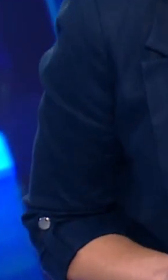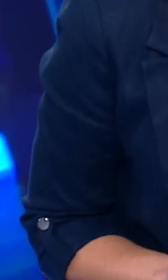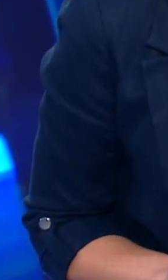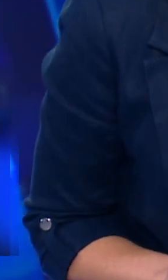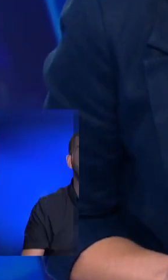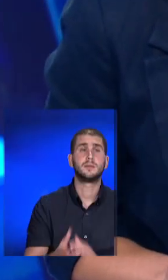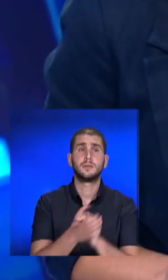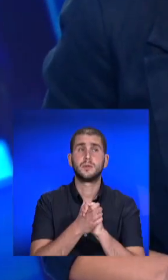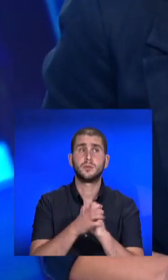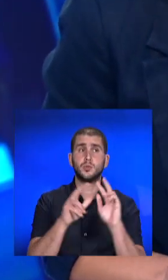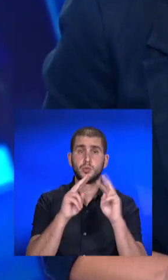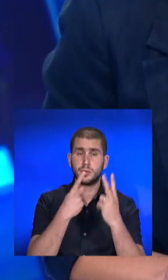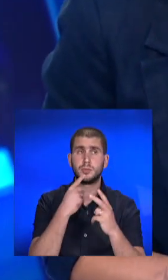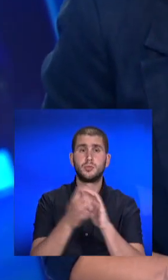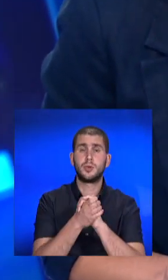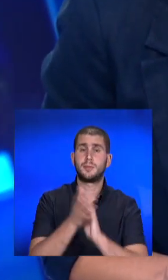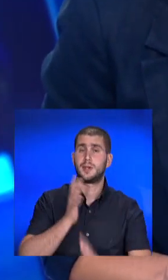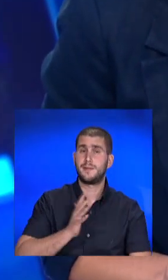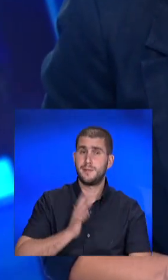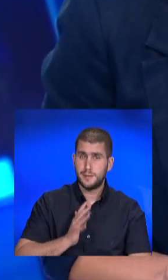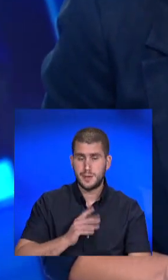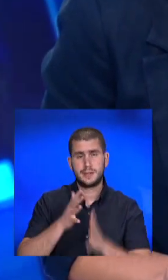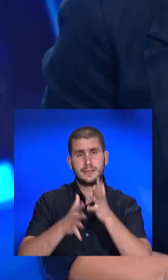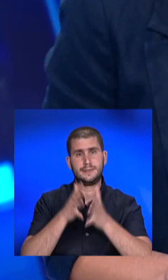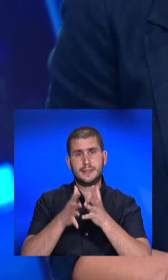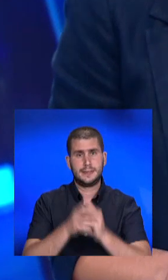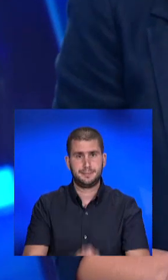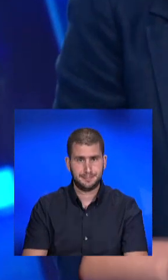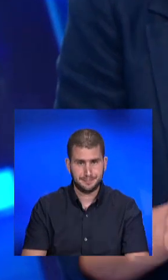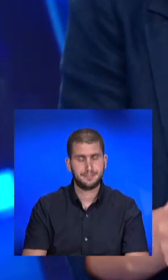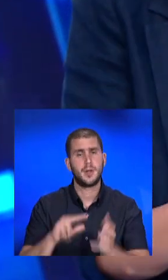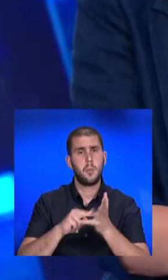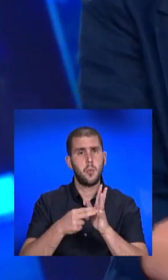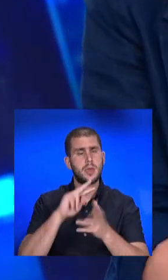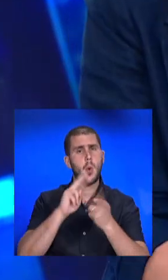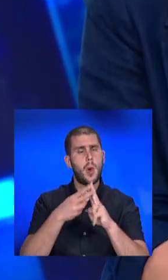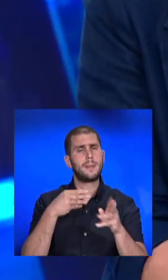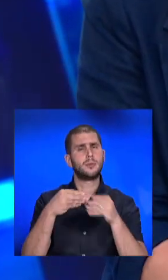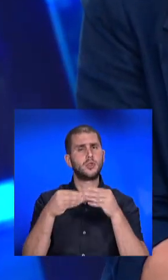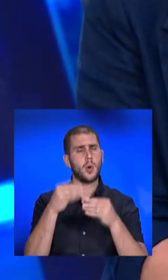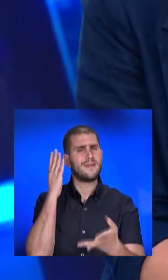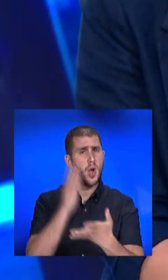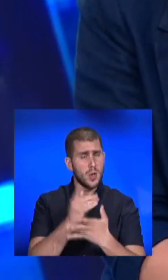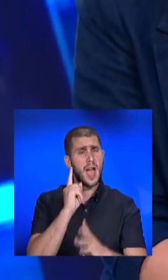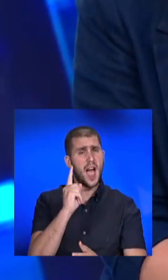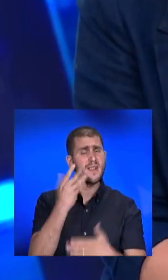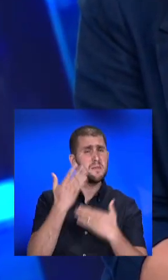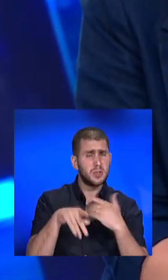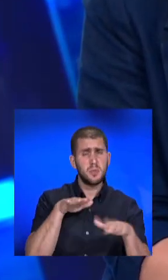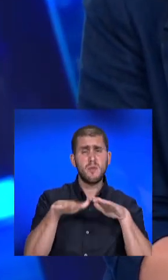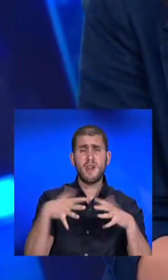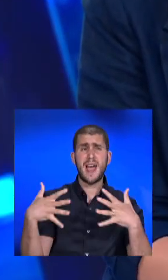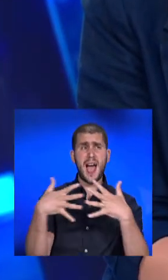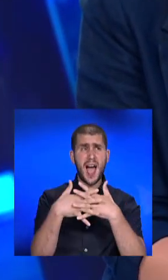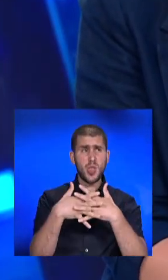שוב שלום, נאמר שלום גם רפאל בוסידן שעל שפת הסימנים. פוליטיקה זה עולם של פשרות והכרעות, אבל איכשהו בממשלת האחדות הזאת